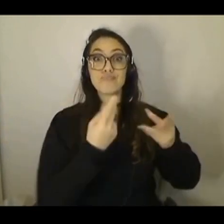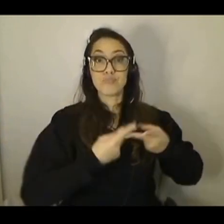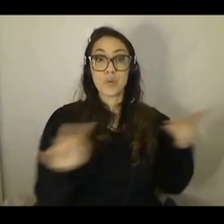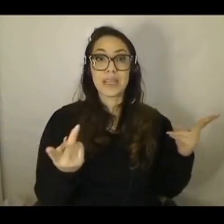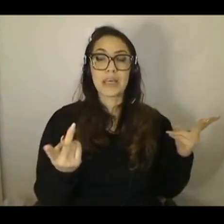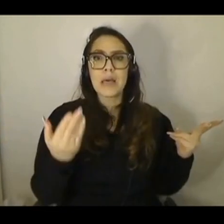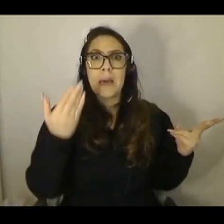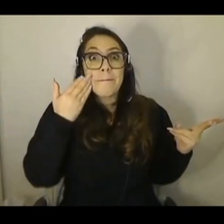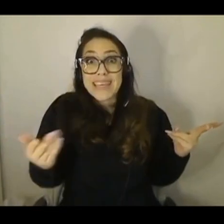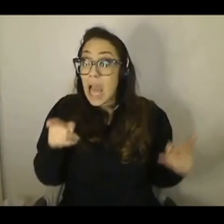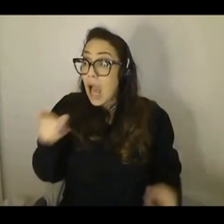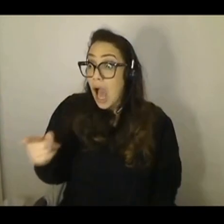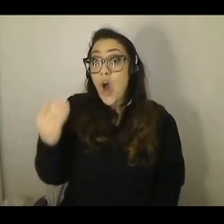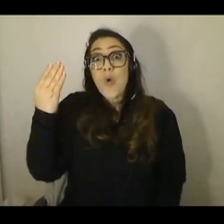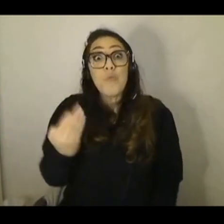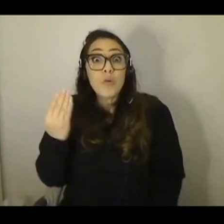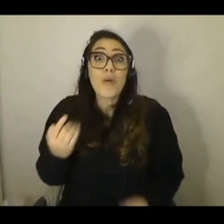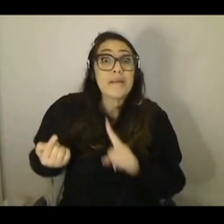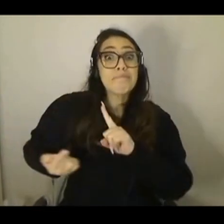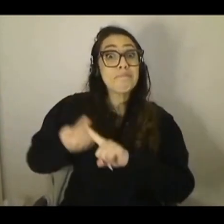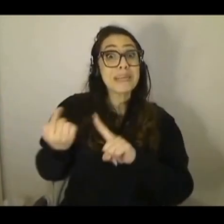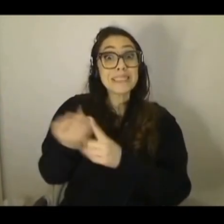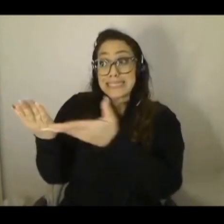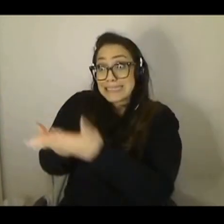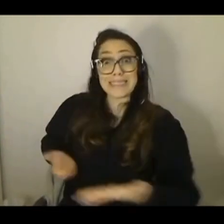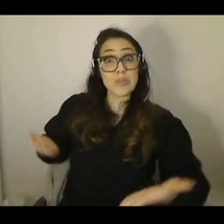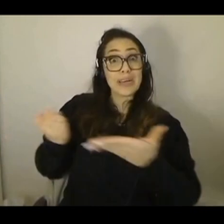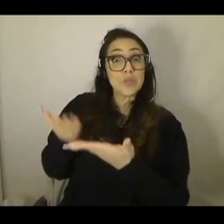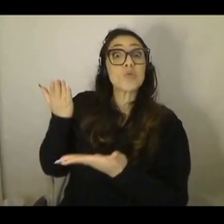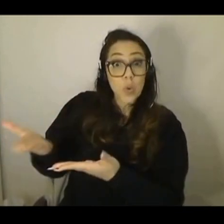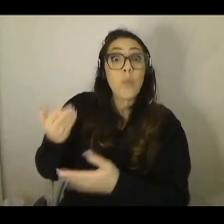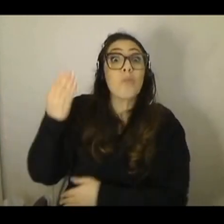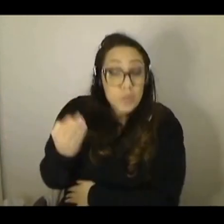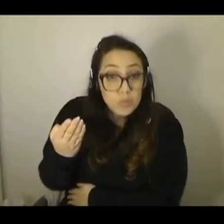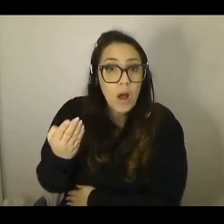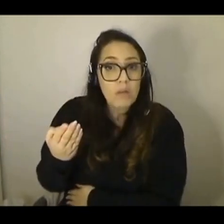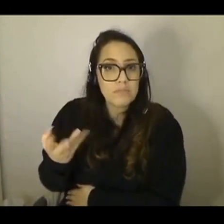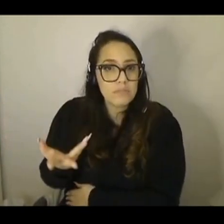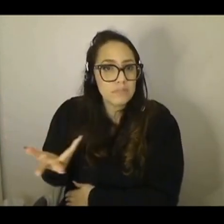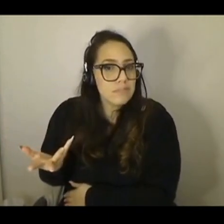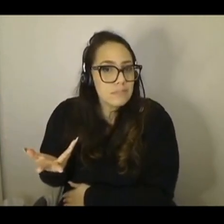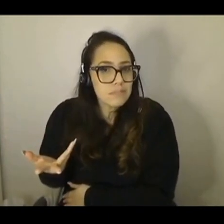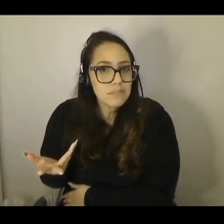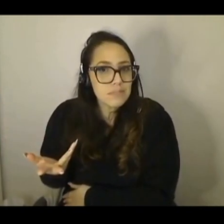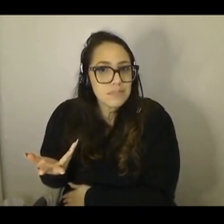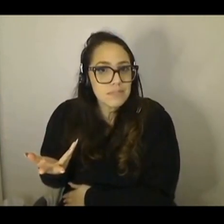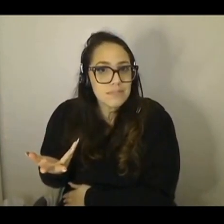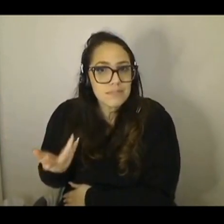besoin d'un traitement particulier parce que votre situation le justifie, mais en fait, vous ne rentrez pas dans la